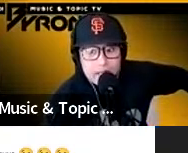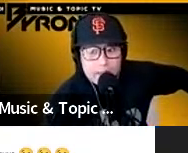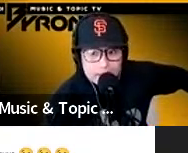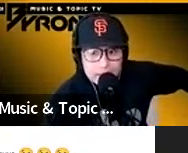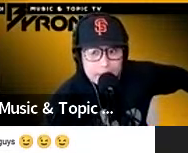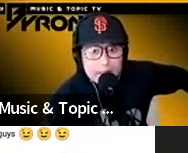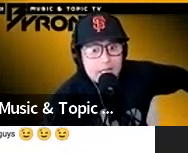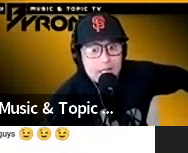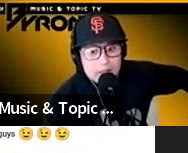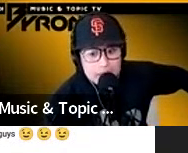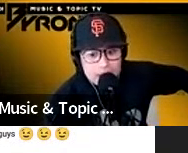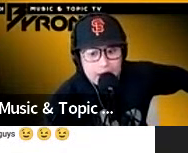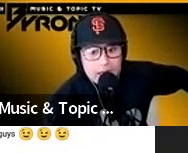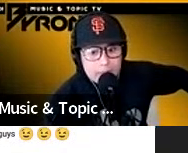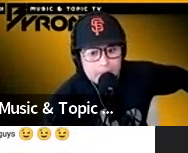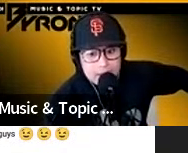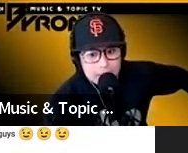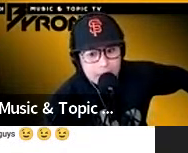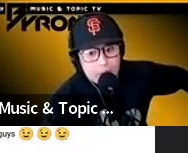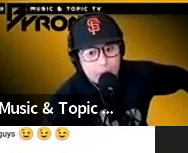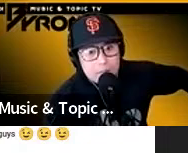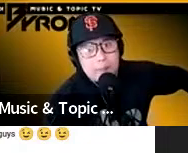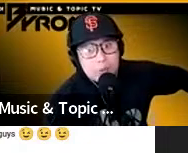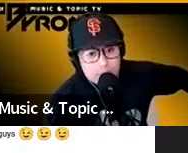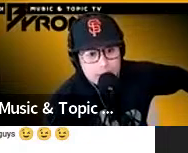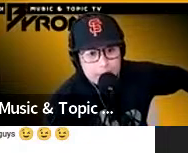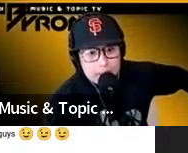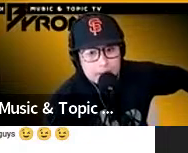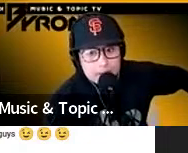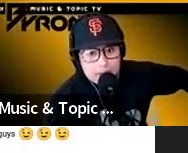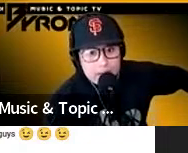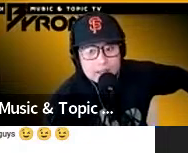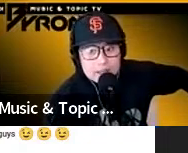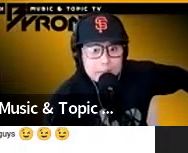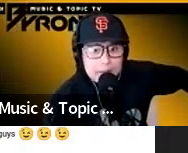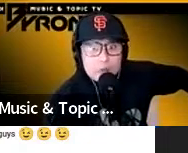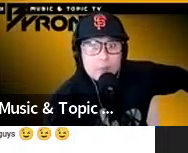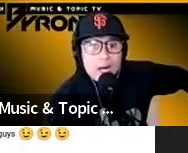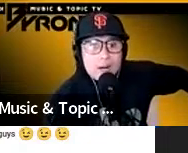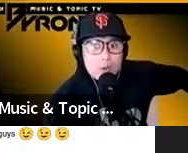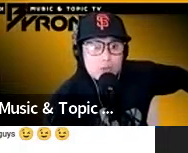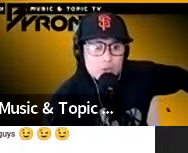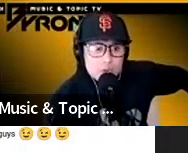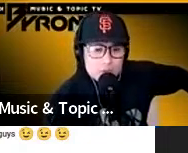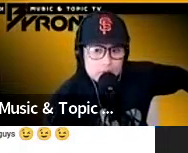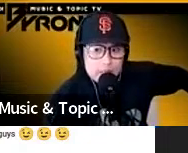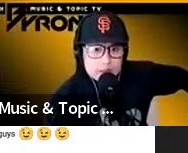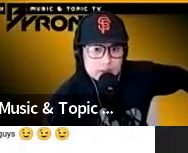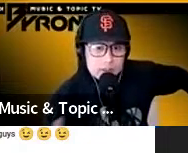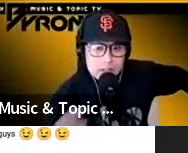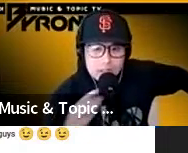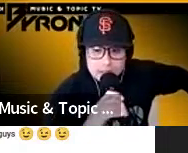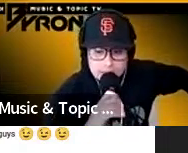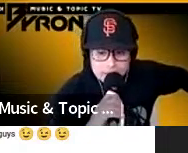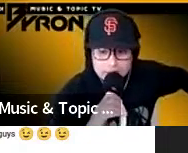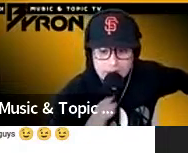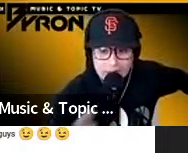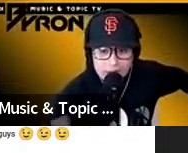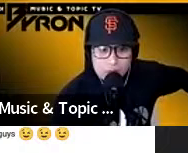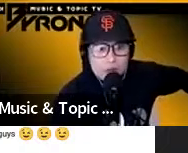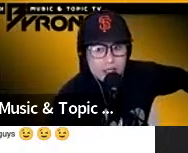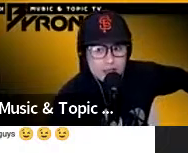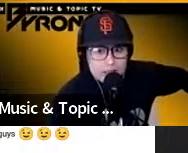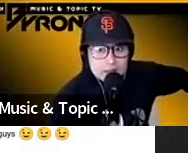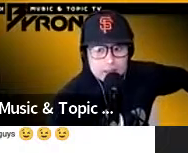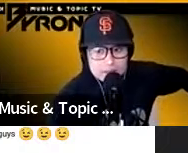ba kaya maganda man nahimik na lang harapin na lang para walang mapag-usapan at isa pa yung mga Amuyong niyo yan isa na diyan si